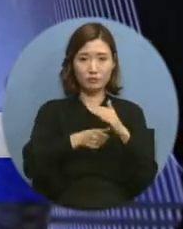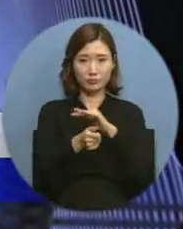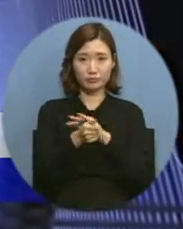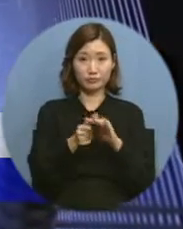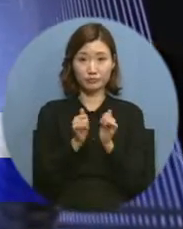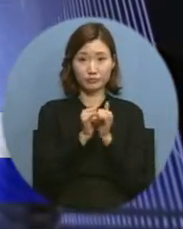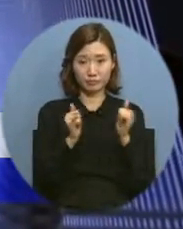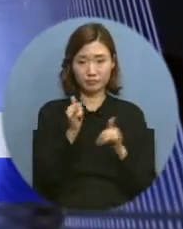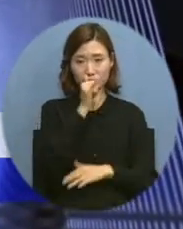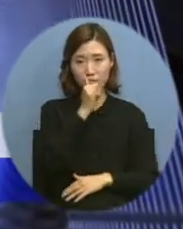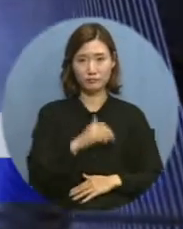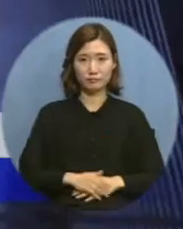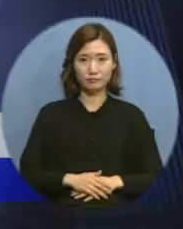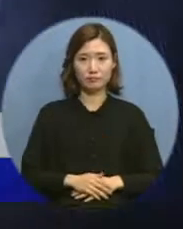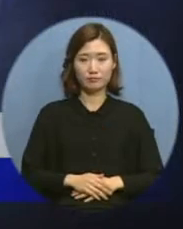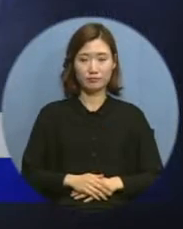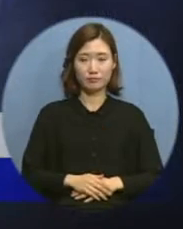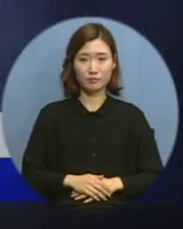웅크린 사람이 있습니다.